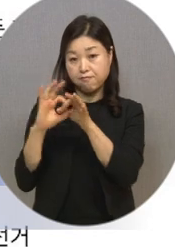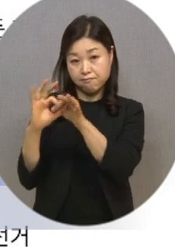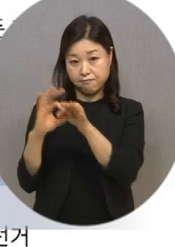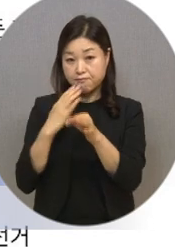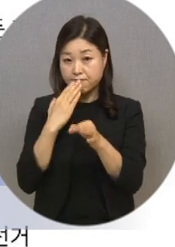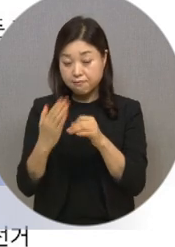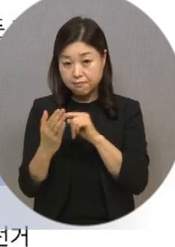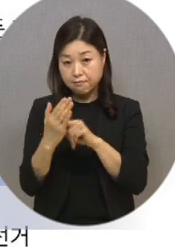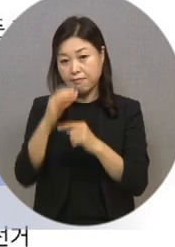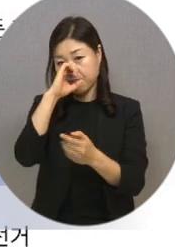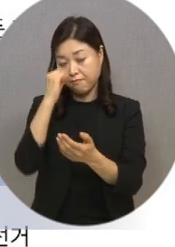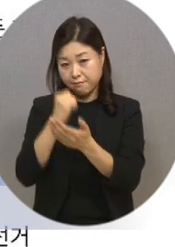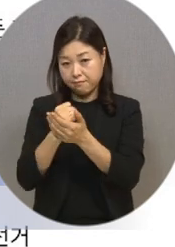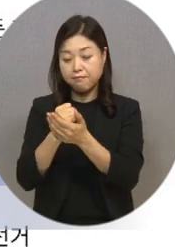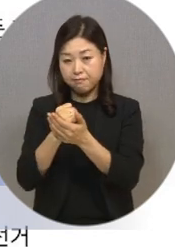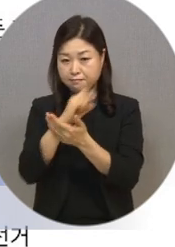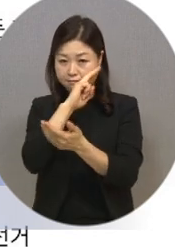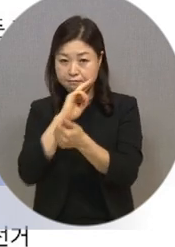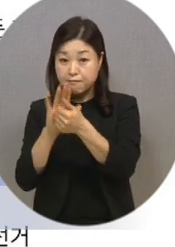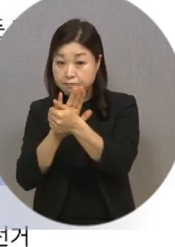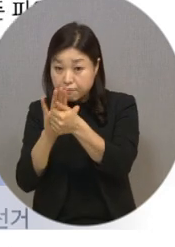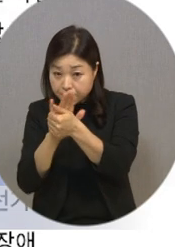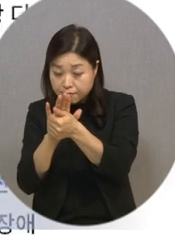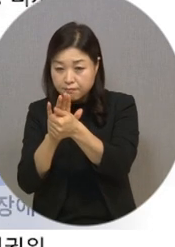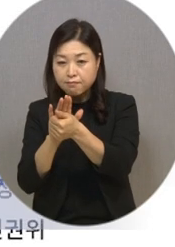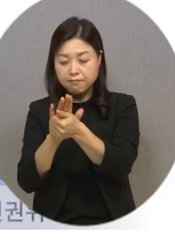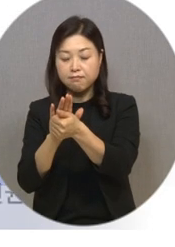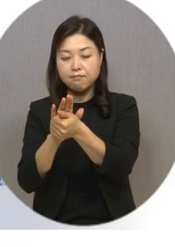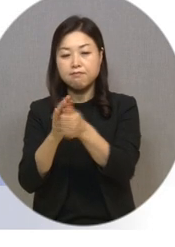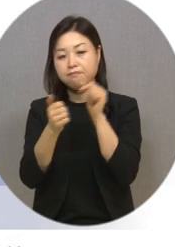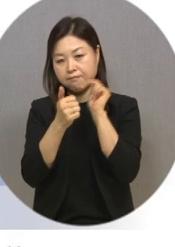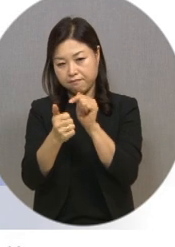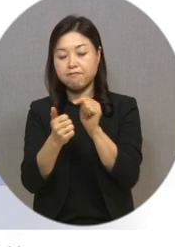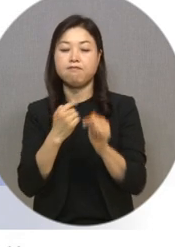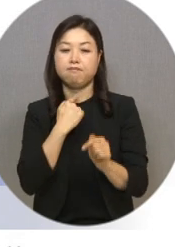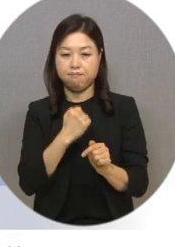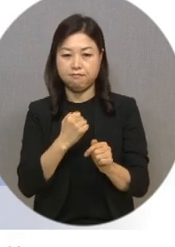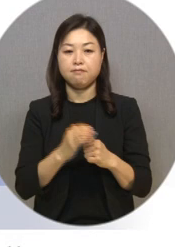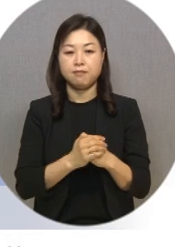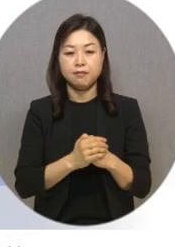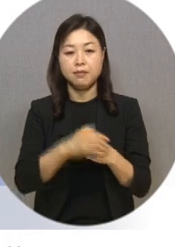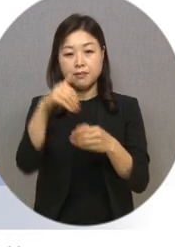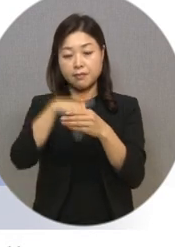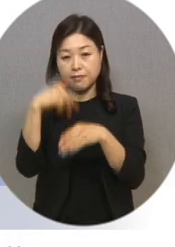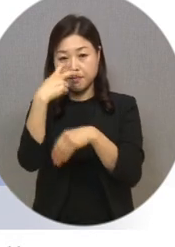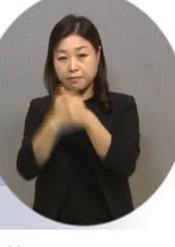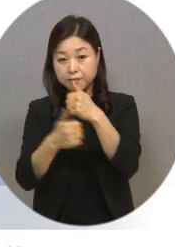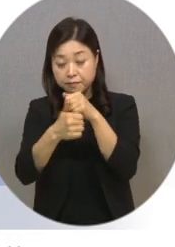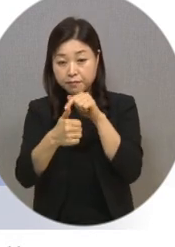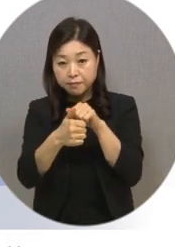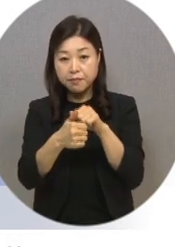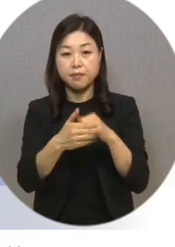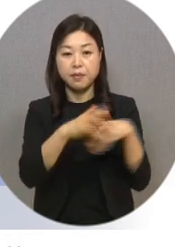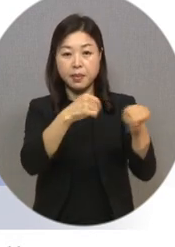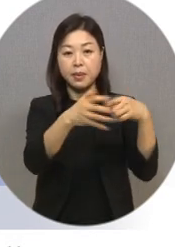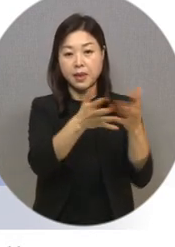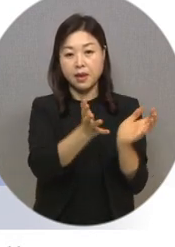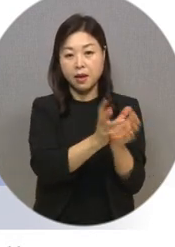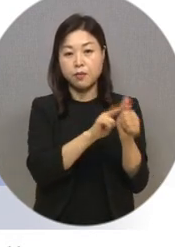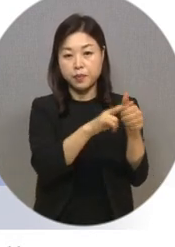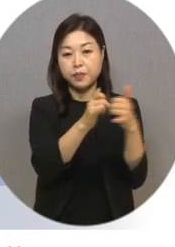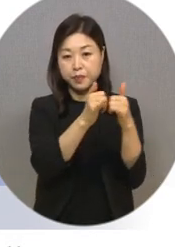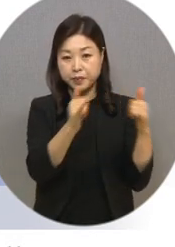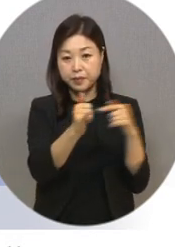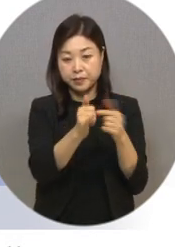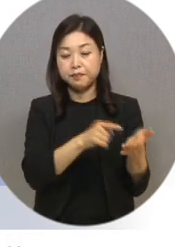정당한 편의를 제공 라고 권고한 바 있는데요 이에 대해 관인은 정당 후보자가 제출해 정책